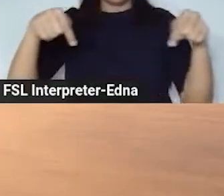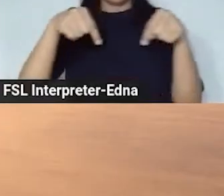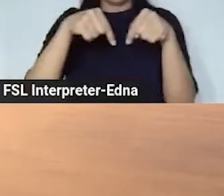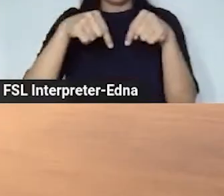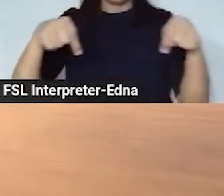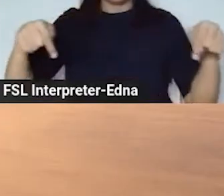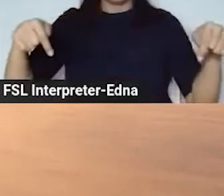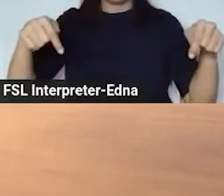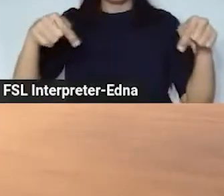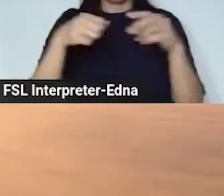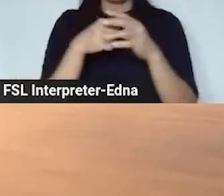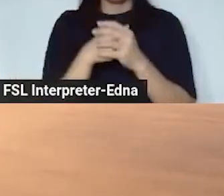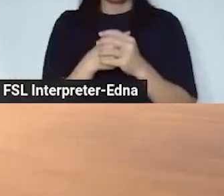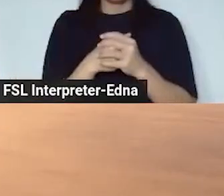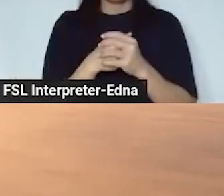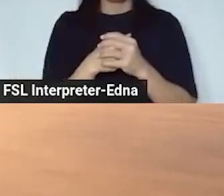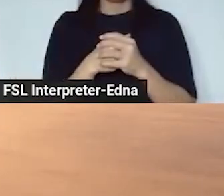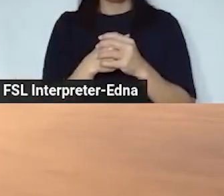8-654-3322 local